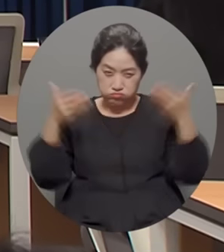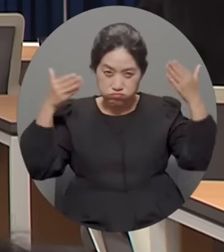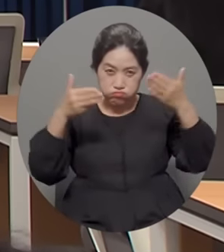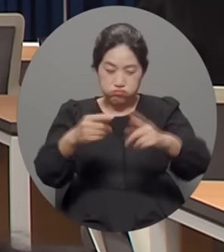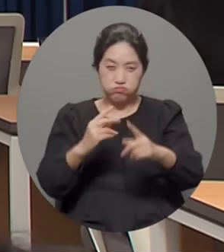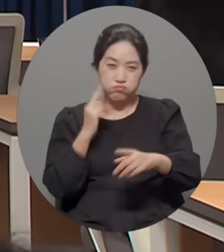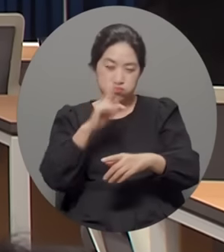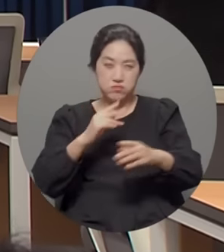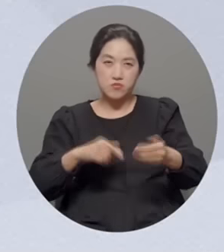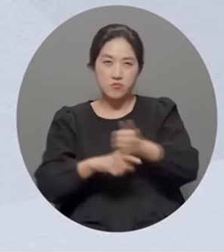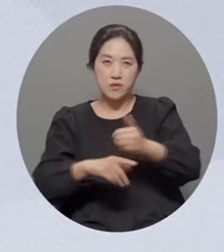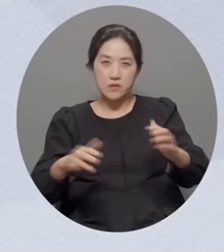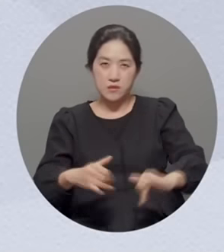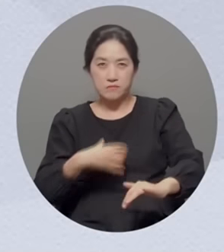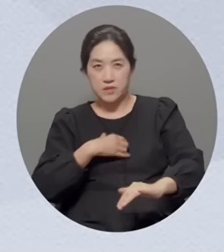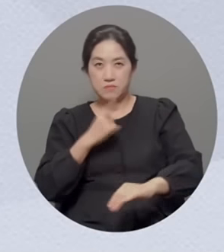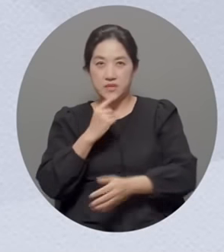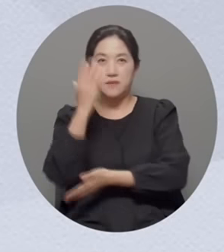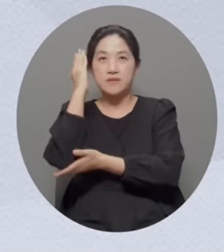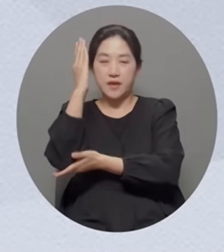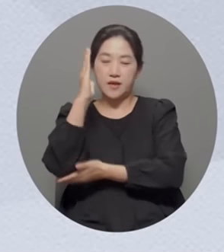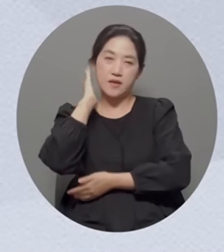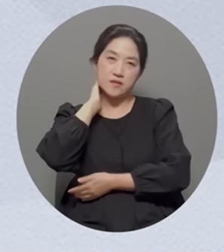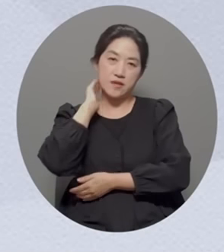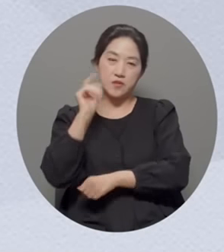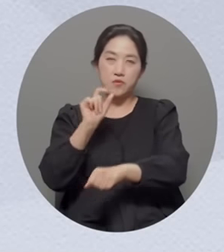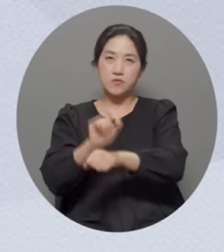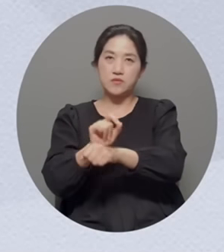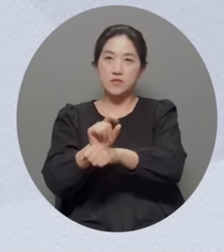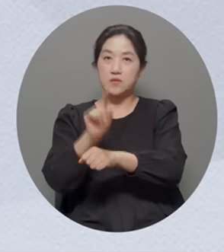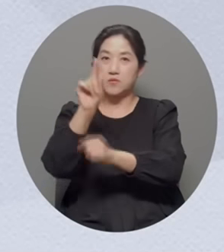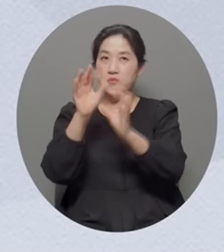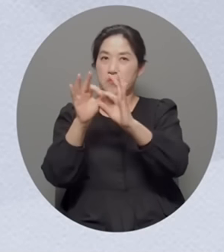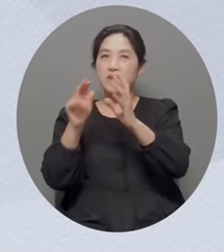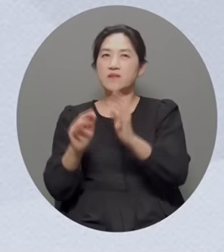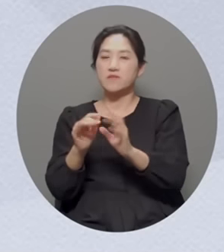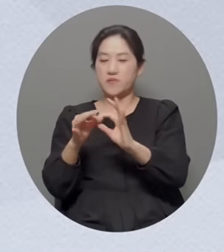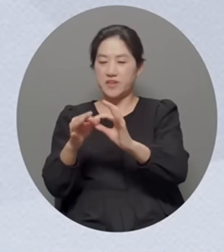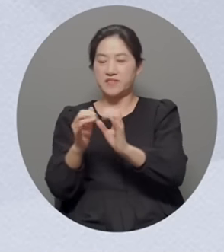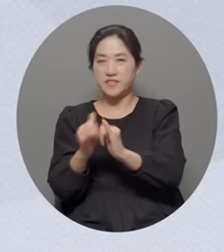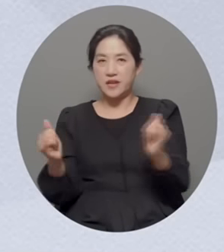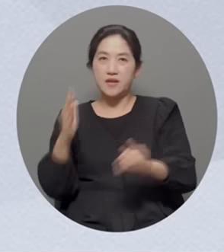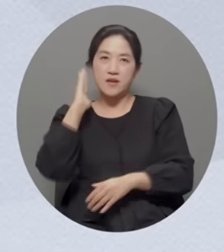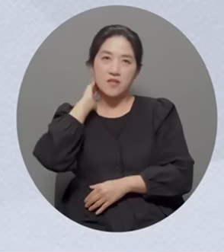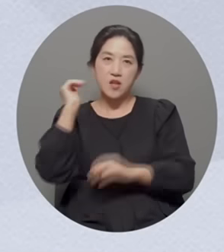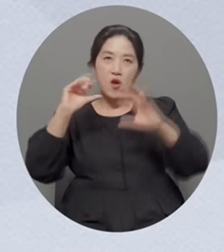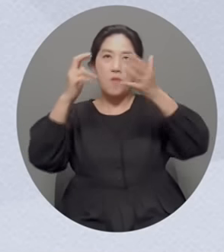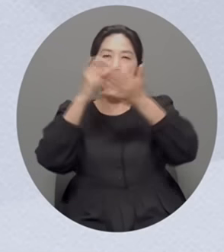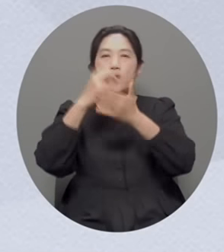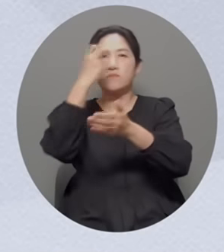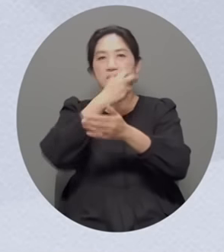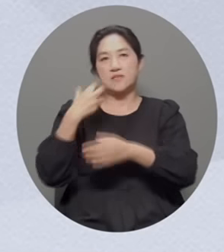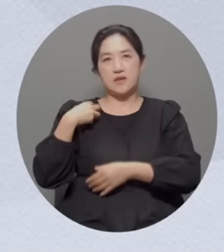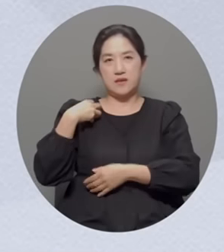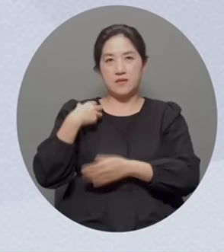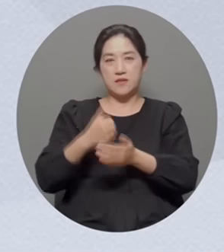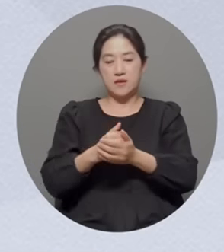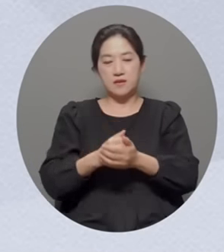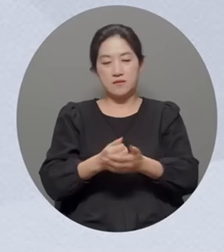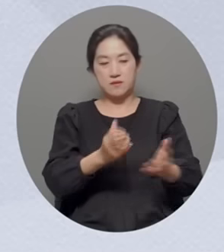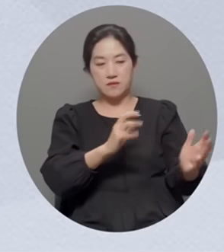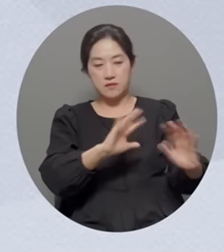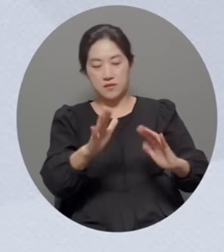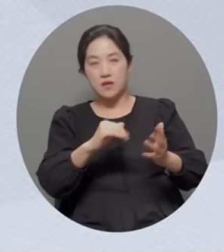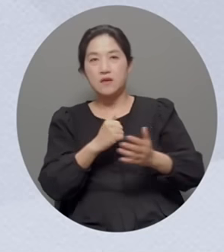있다고도 주장했습니다. 대통령실 고위 관계자는 대통령은 헌법 수호자라며 제2 요구를 하지